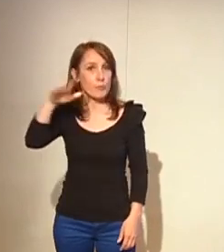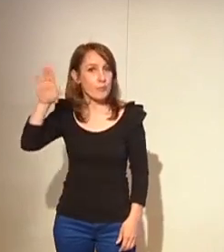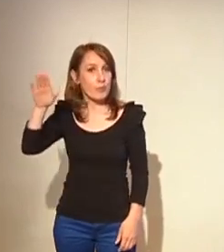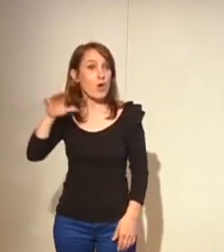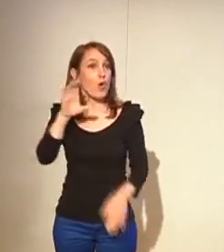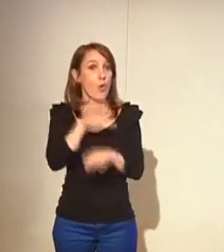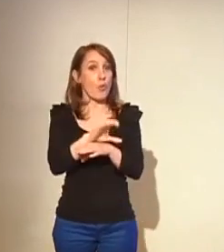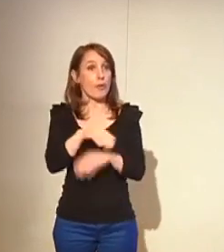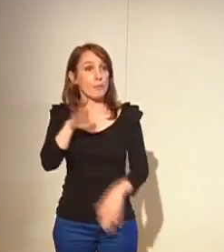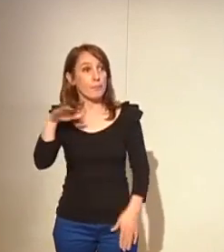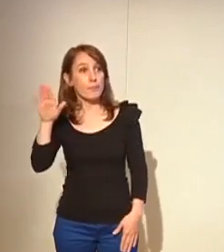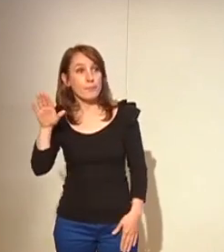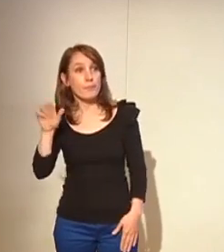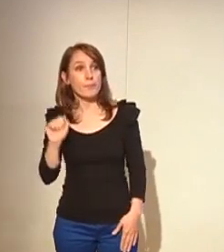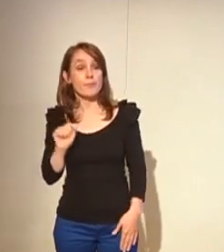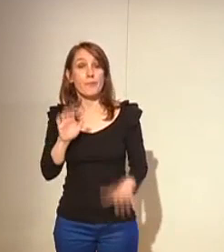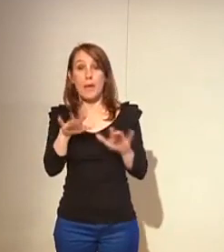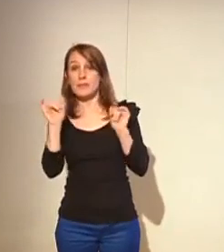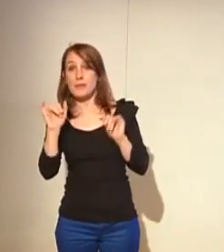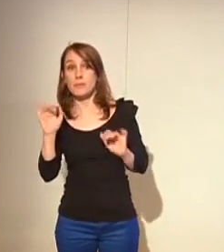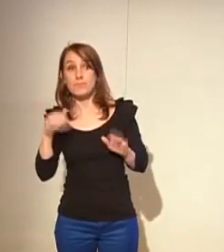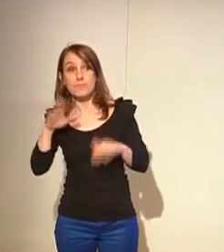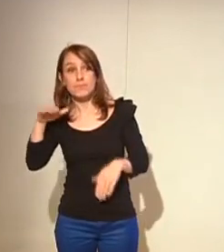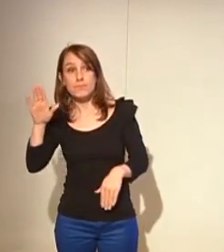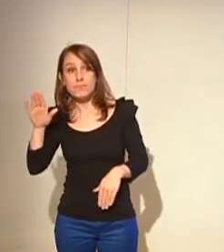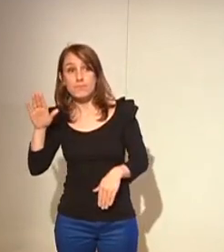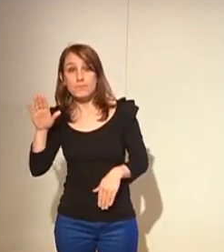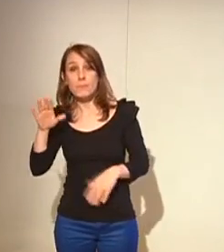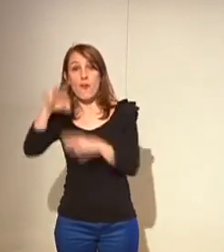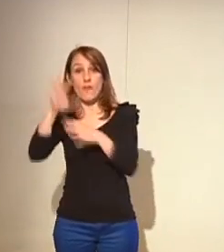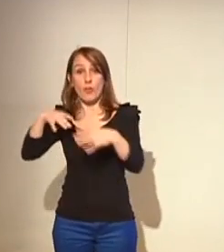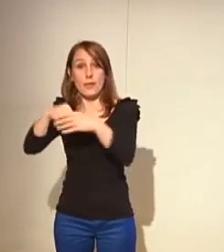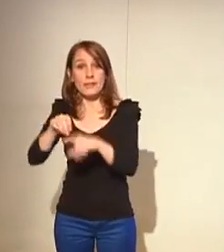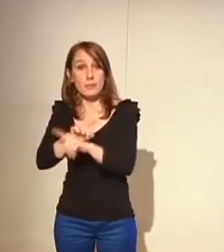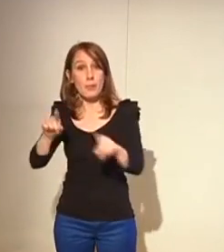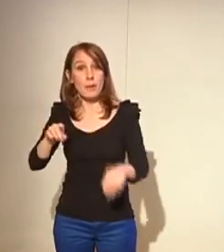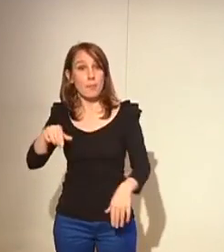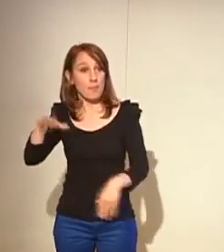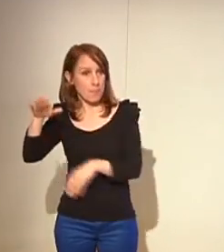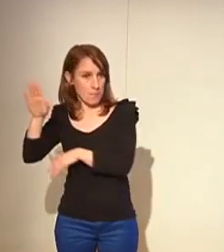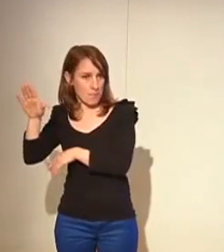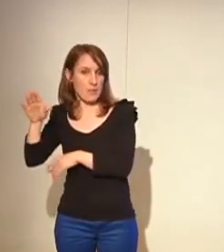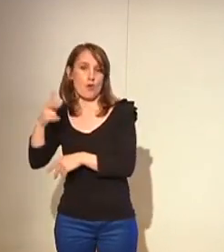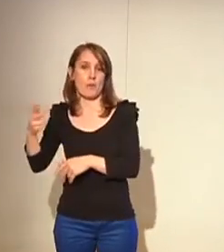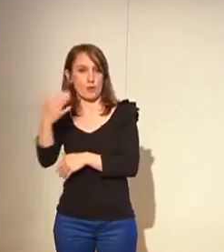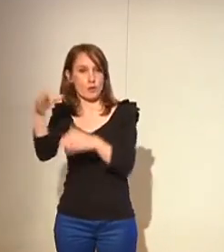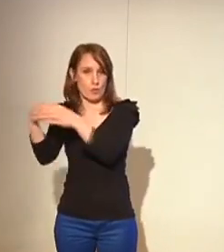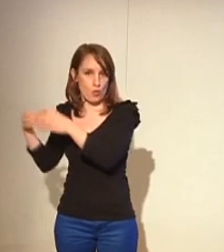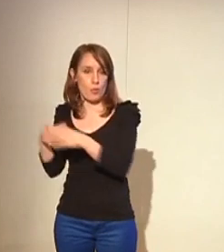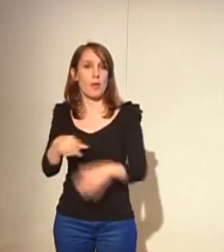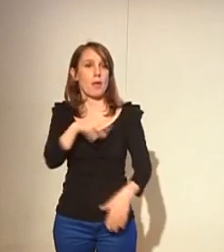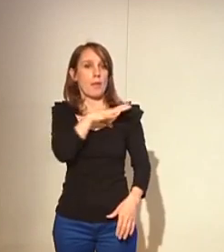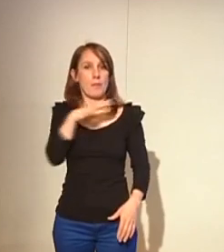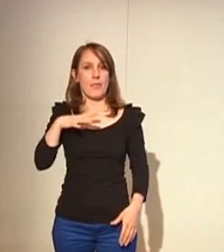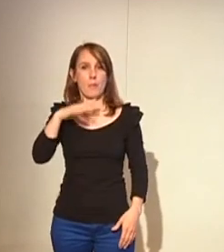qui est contre qui s'abstient qui ne prend pas part au vote les trois autres groupes madame